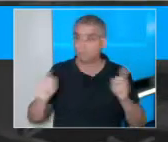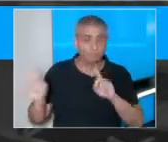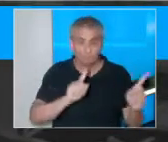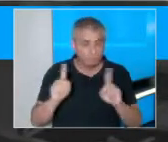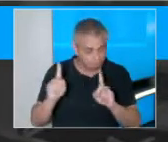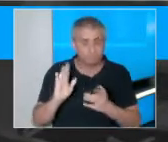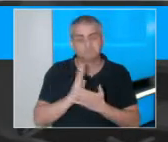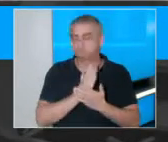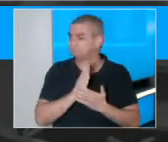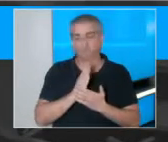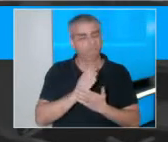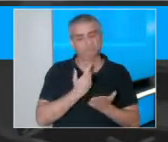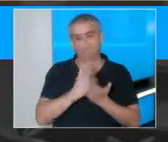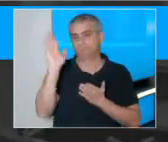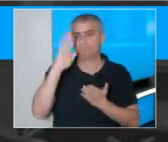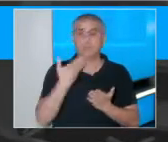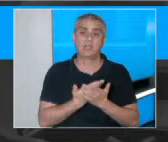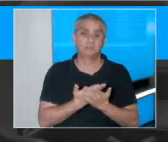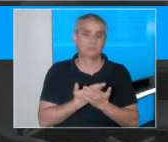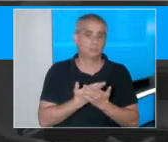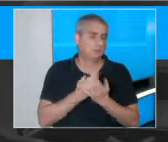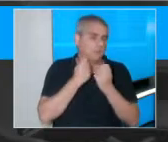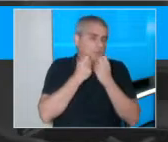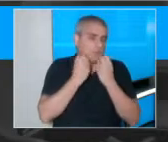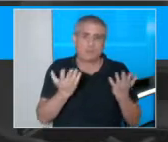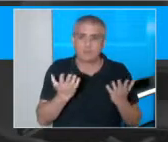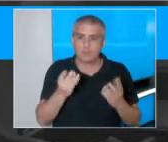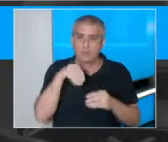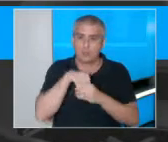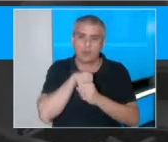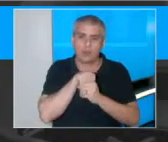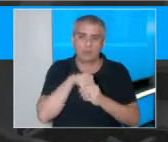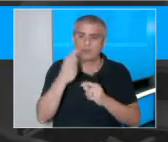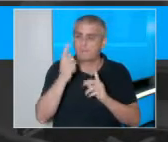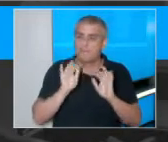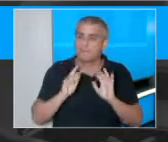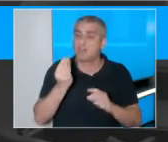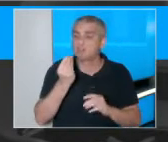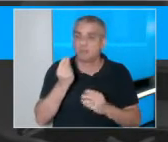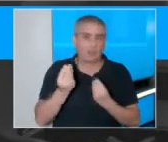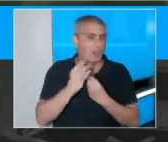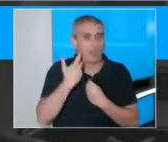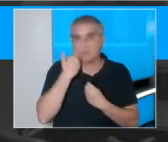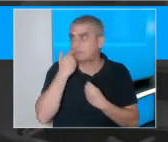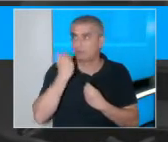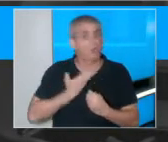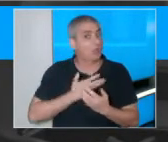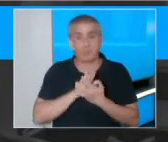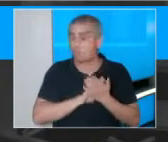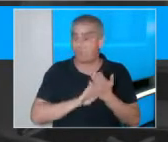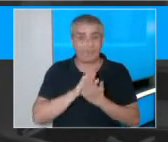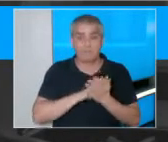לכאן, החליטה שהיא לא מקבלת את ההצעה. זו הצעה מדהימה. היא כוללת קרוב למיליארד שקל של הטבות שמעולם לא קיבלו